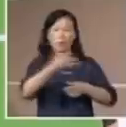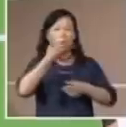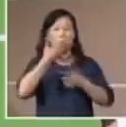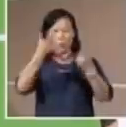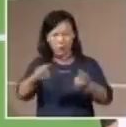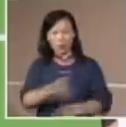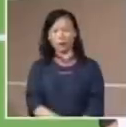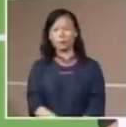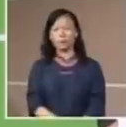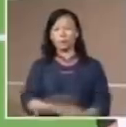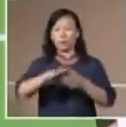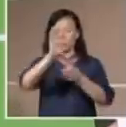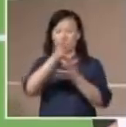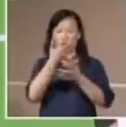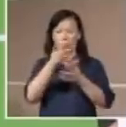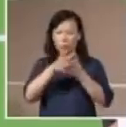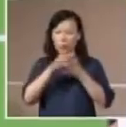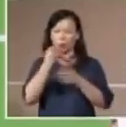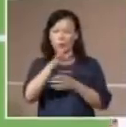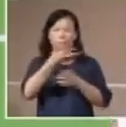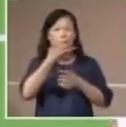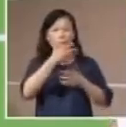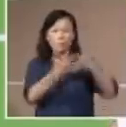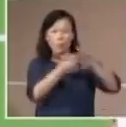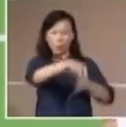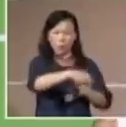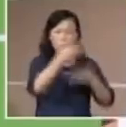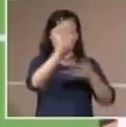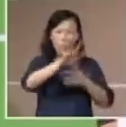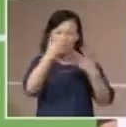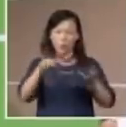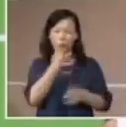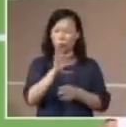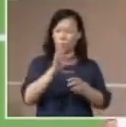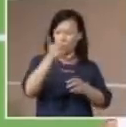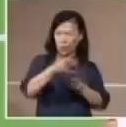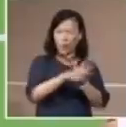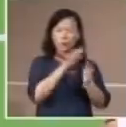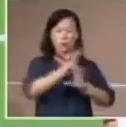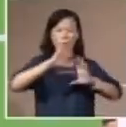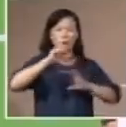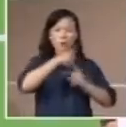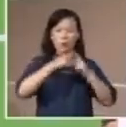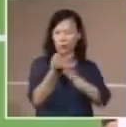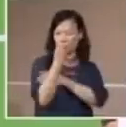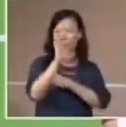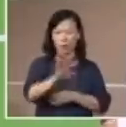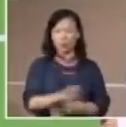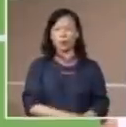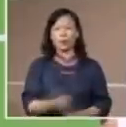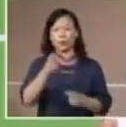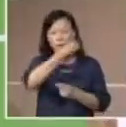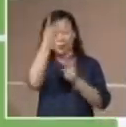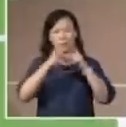款。咱爱多用伫美国，咱真侪真侪优秀一代人，因的力量，少